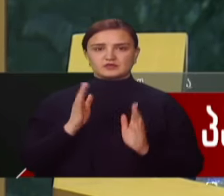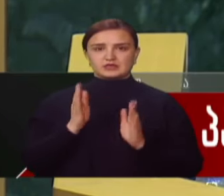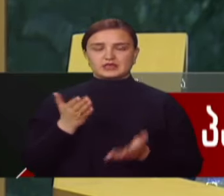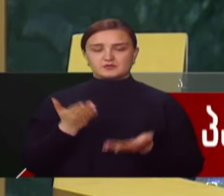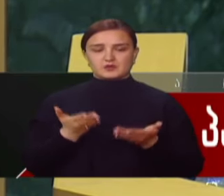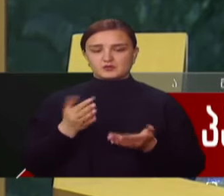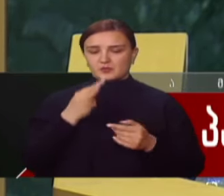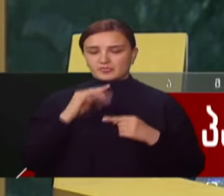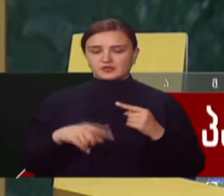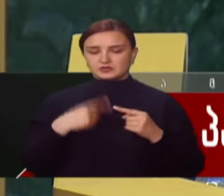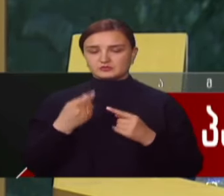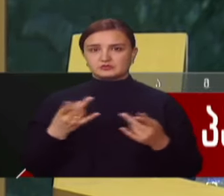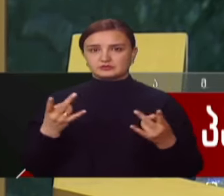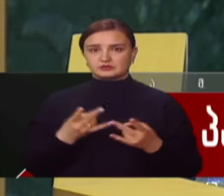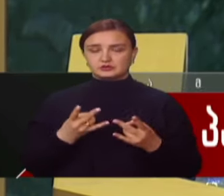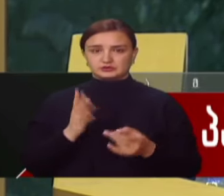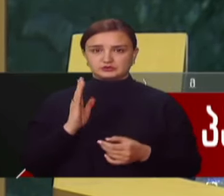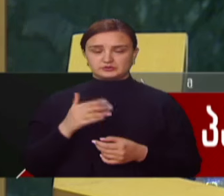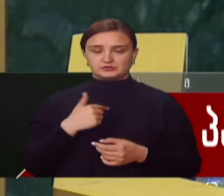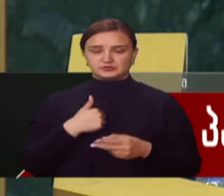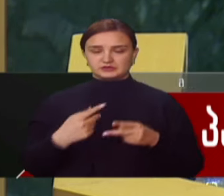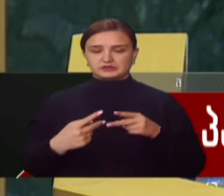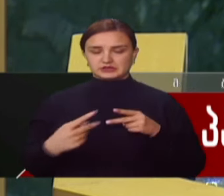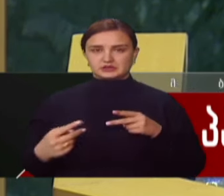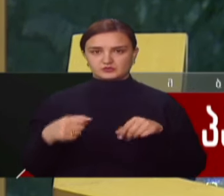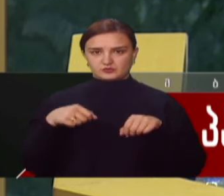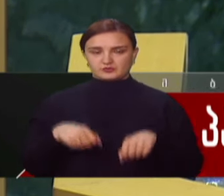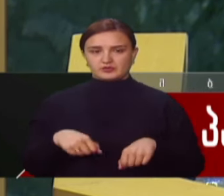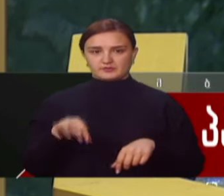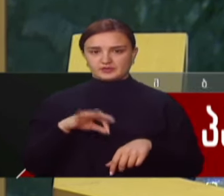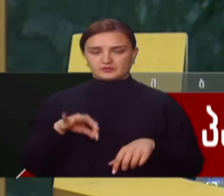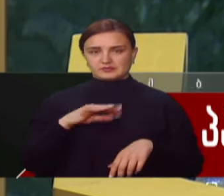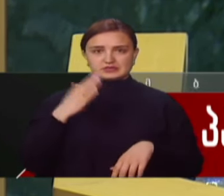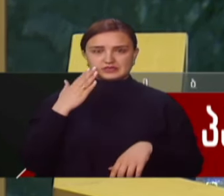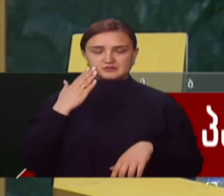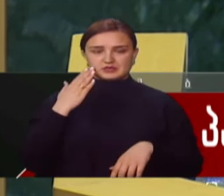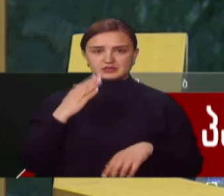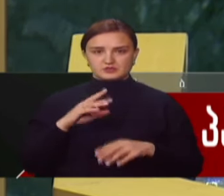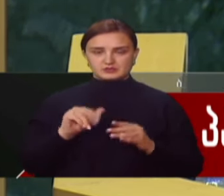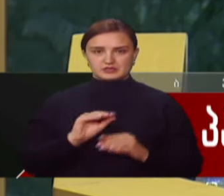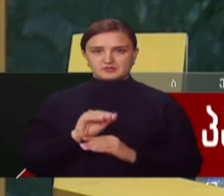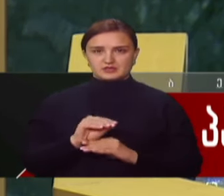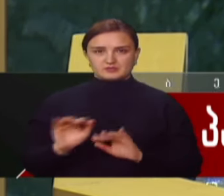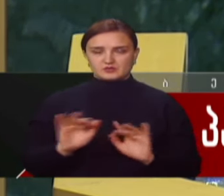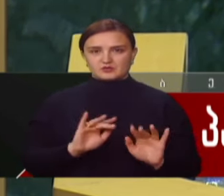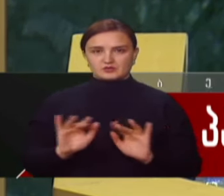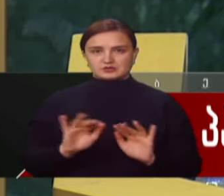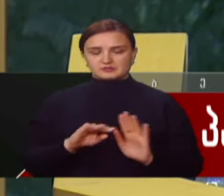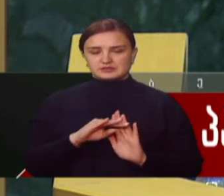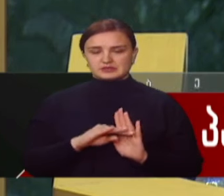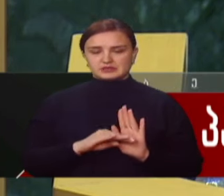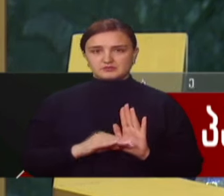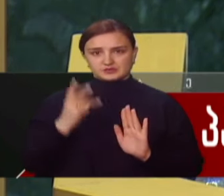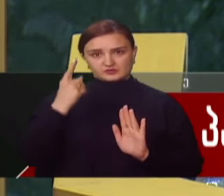თუ შემდგომში გახდა საჭირო ჩვენ თანასწორუნფლებიანობის სამართლიანობის დამატებით ღონისძიებებს და